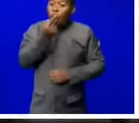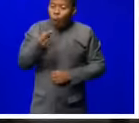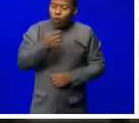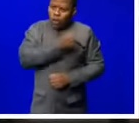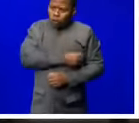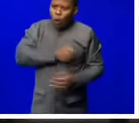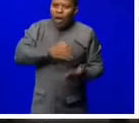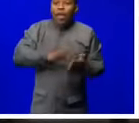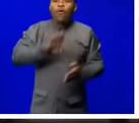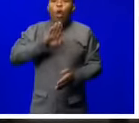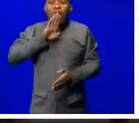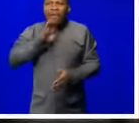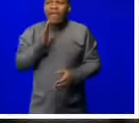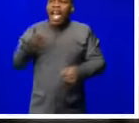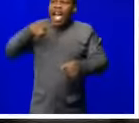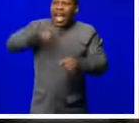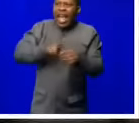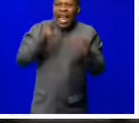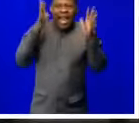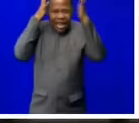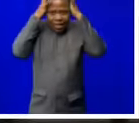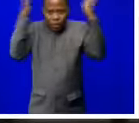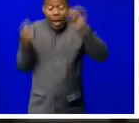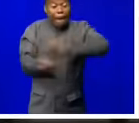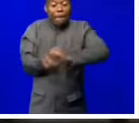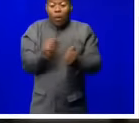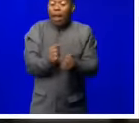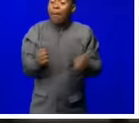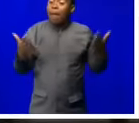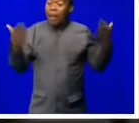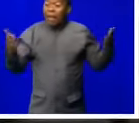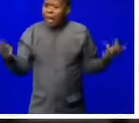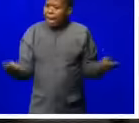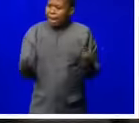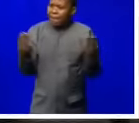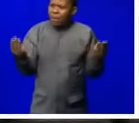nebekunene live lihlaselekile sihlaselwe digebengu letingatiwa